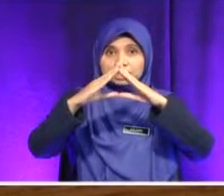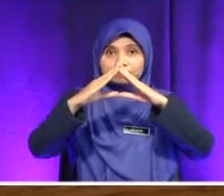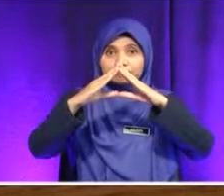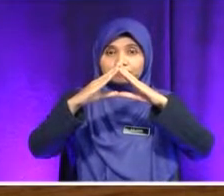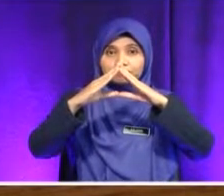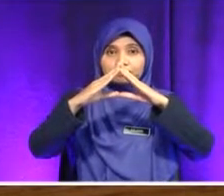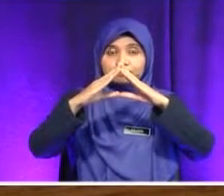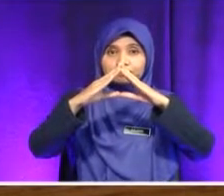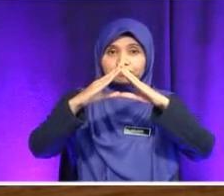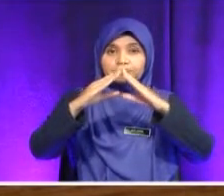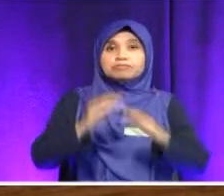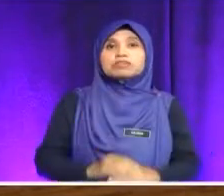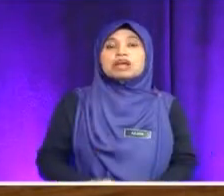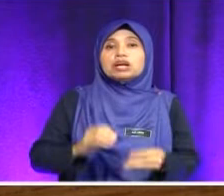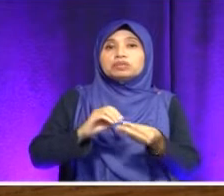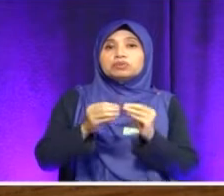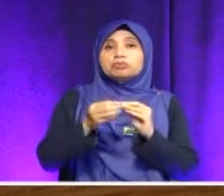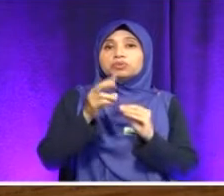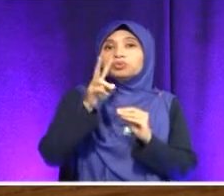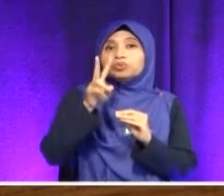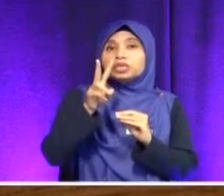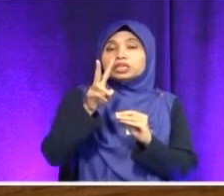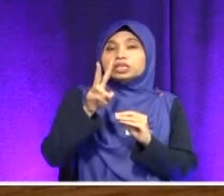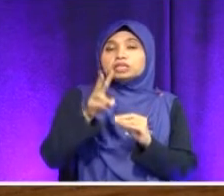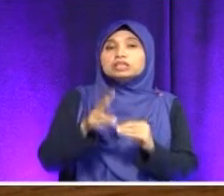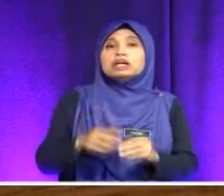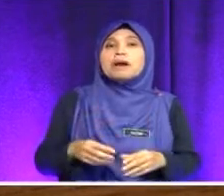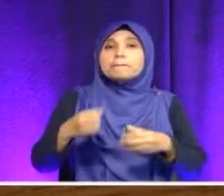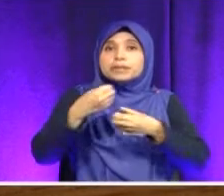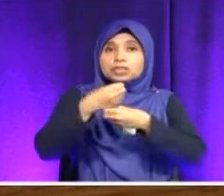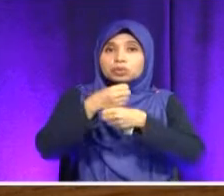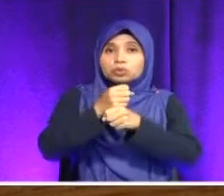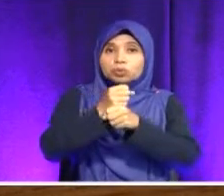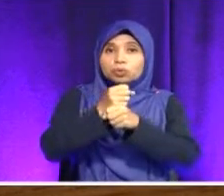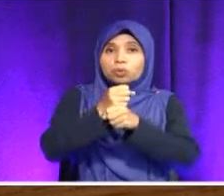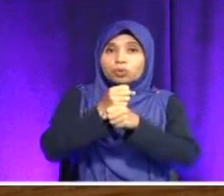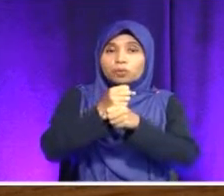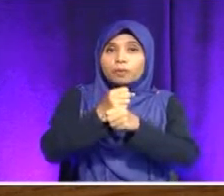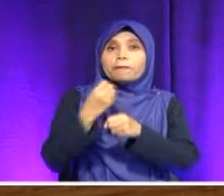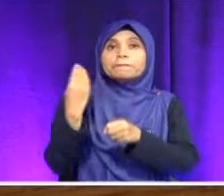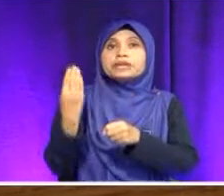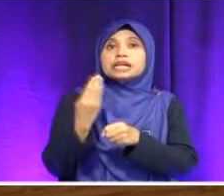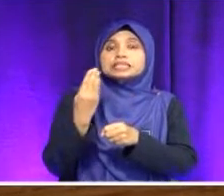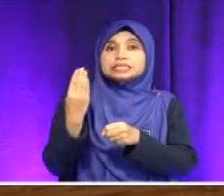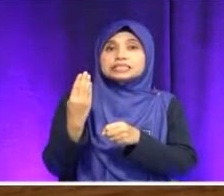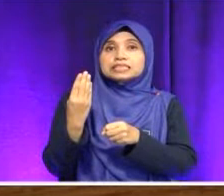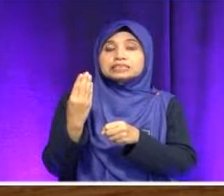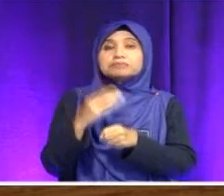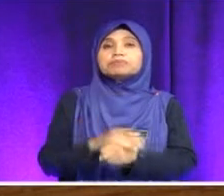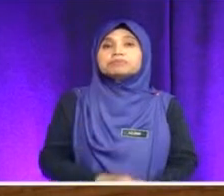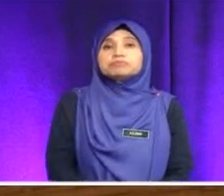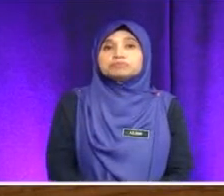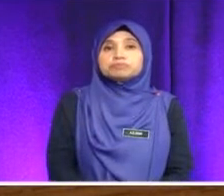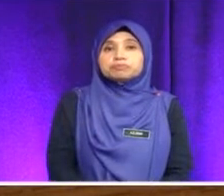the Yang kedua kita ada netqin berbentuk besi Nike Free key